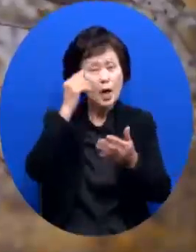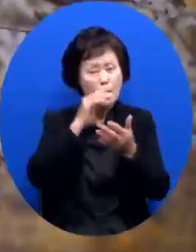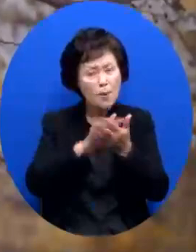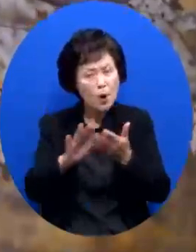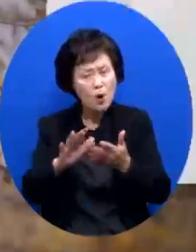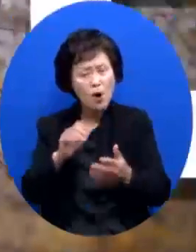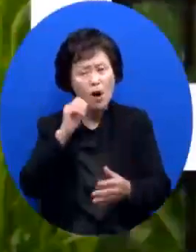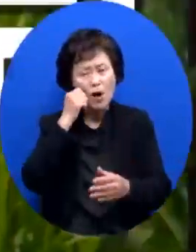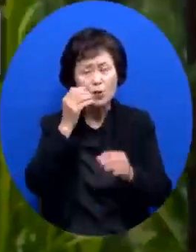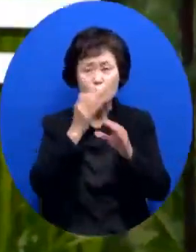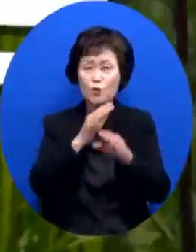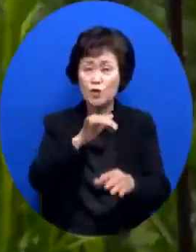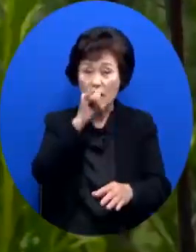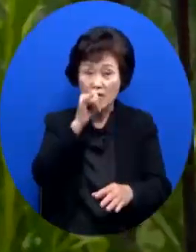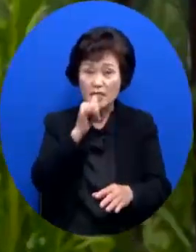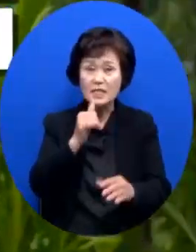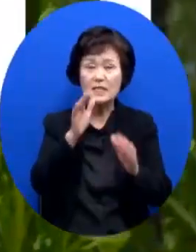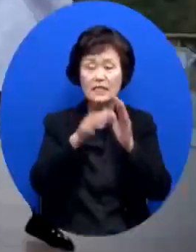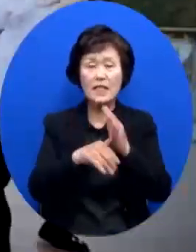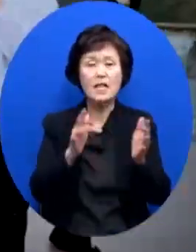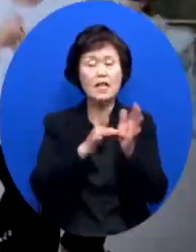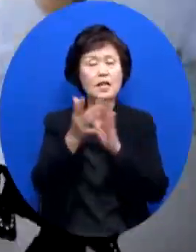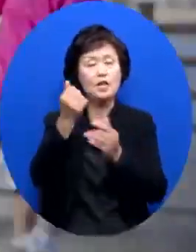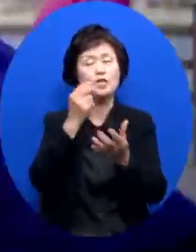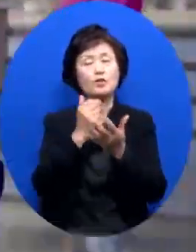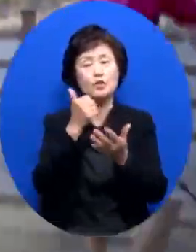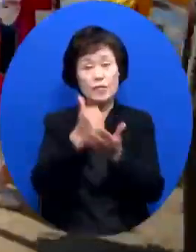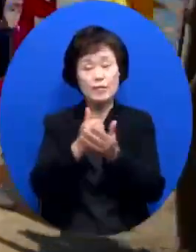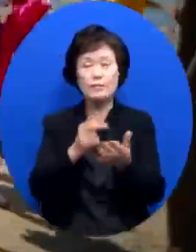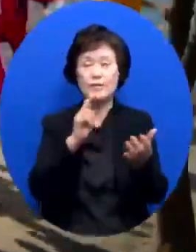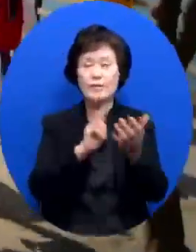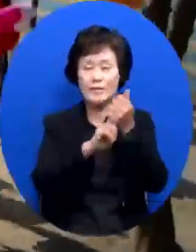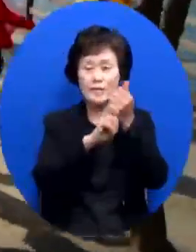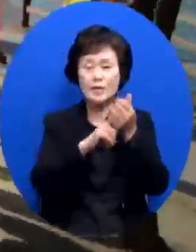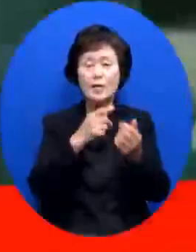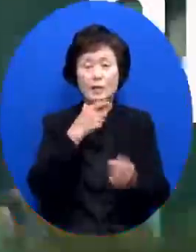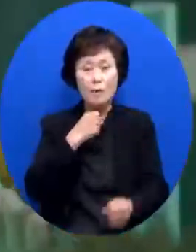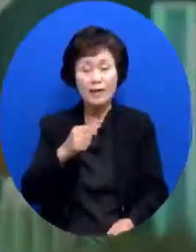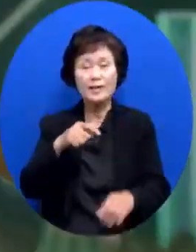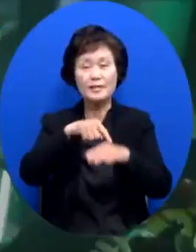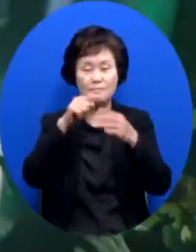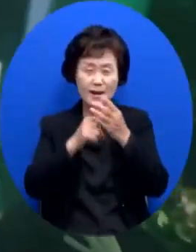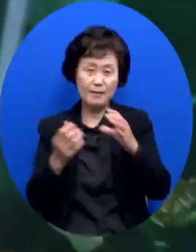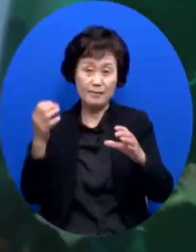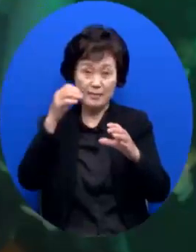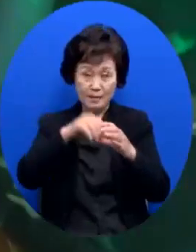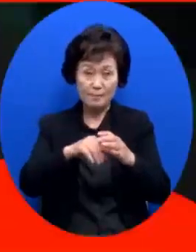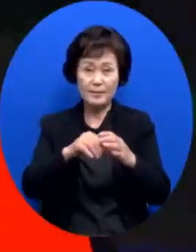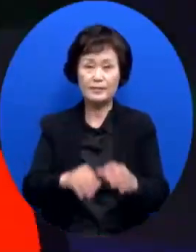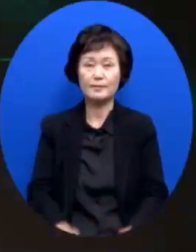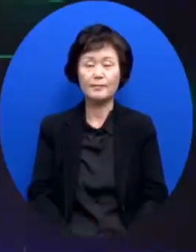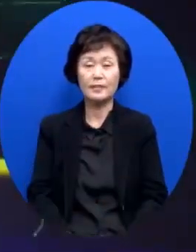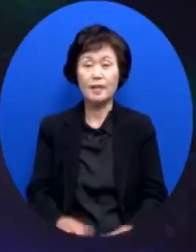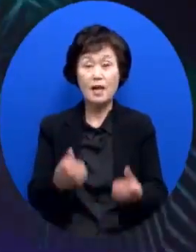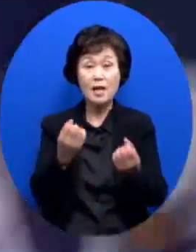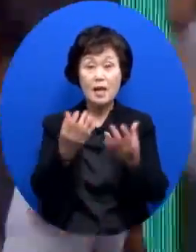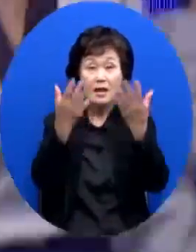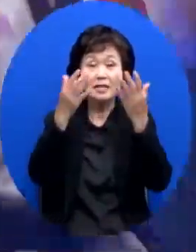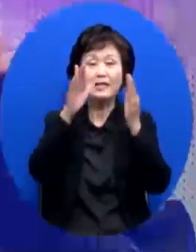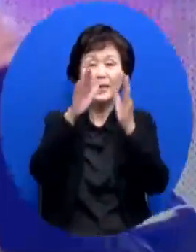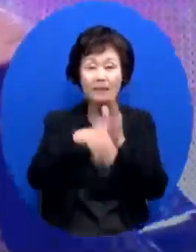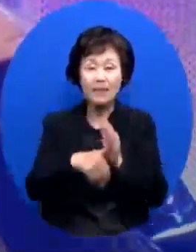상황 가운데서 예수님의 기적을 바라는 마음을 담았습니다. 총 3부 행사는 각각 환희와